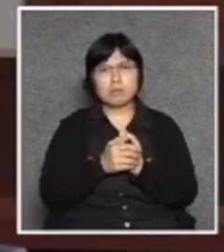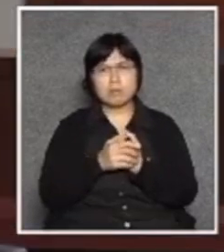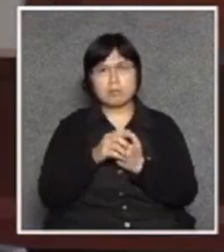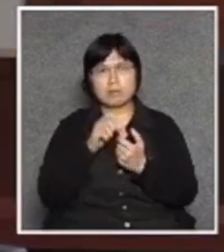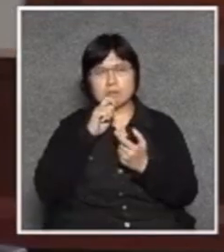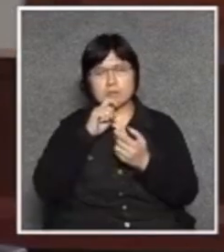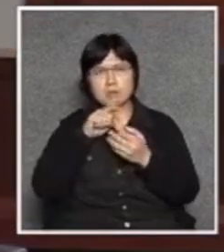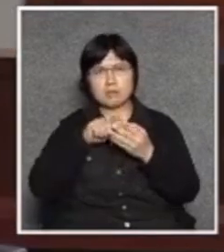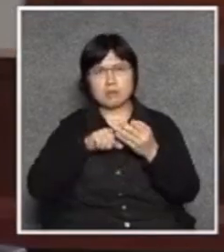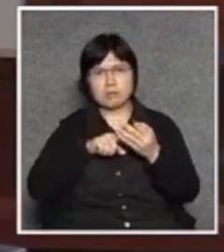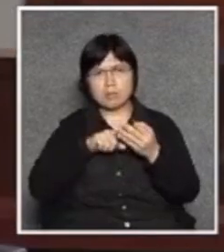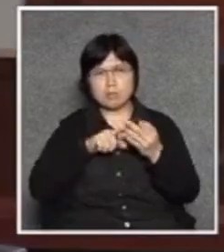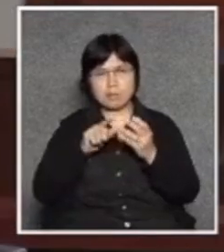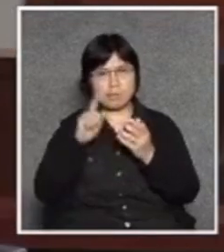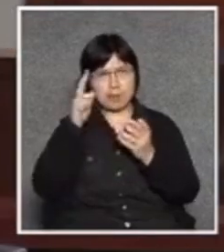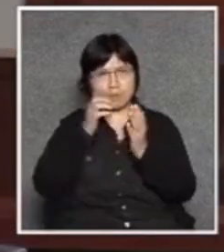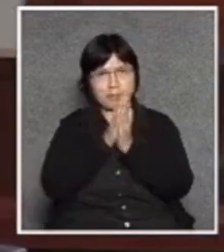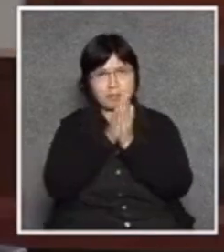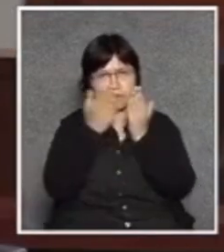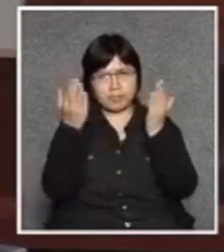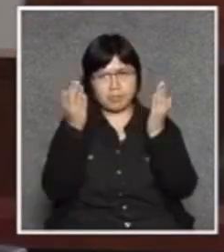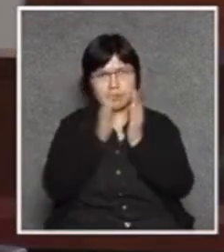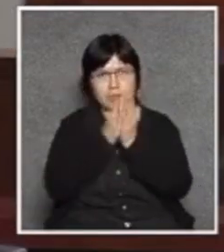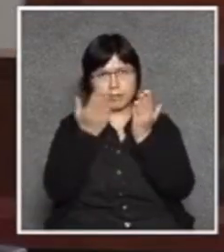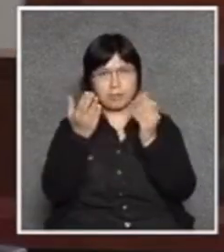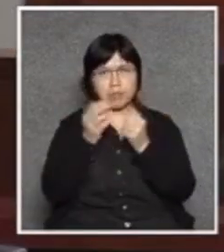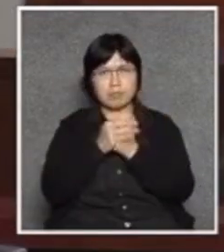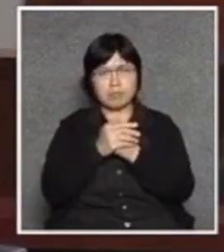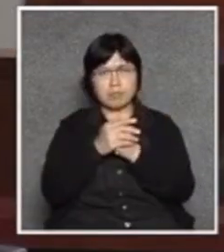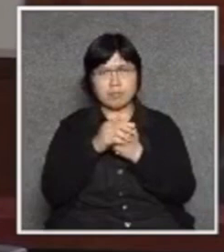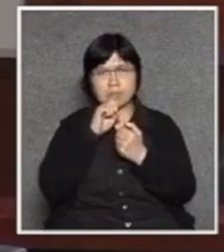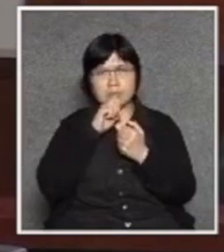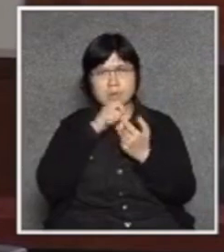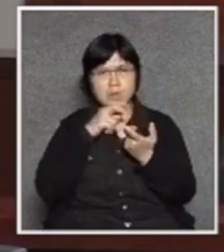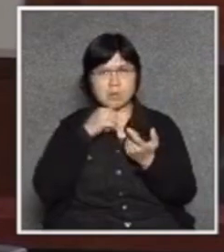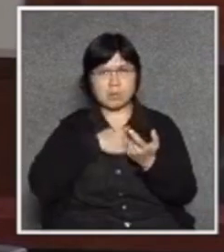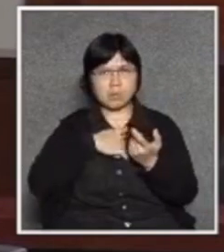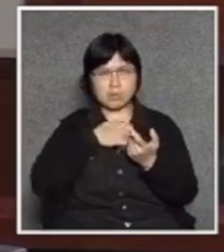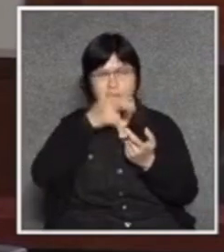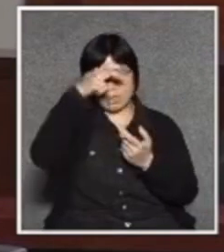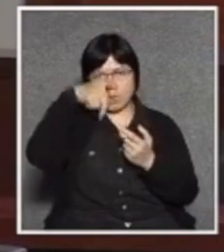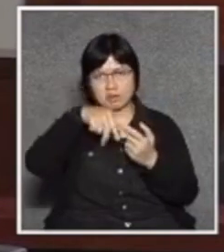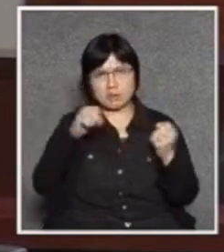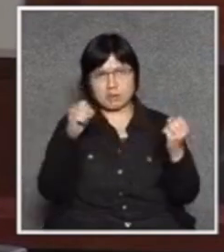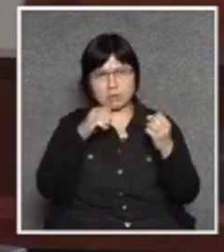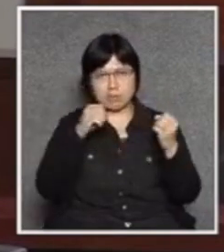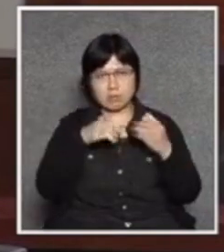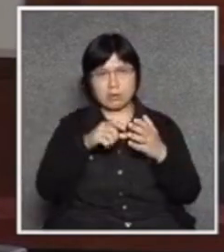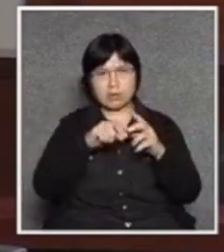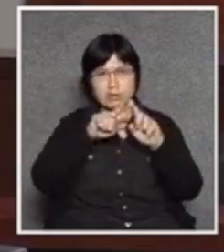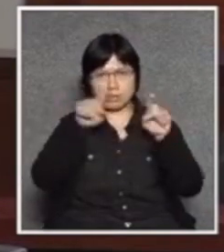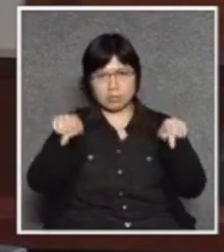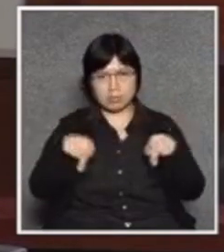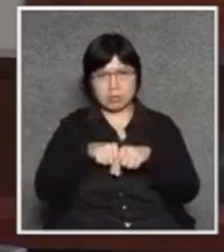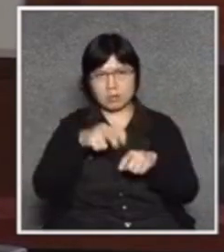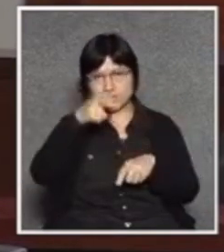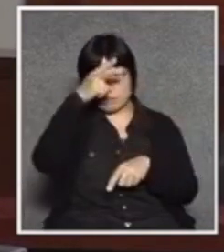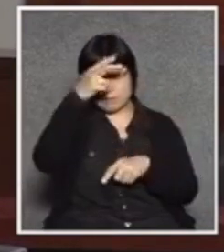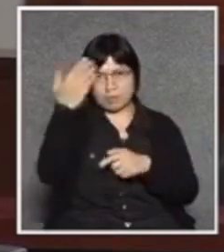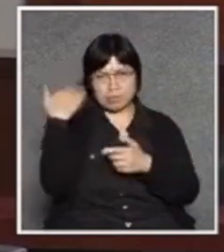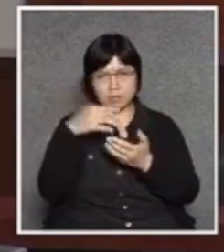報》在10月19日刊登一份疑似行政會議文件，指出政府在去